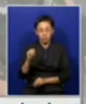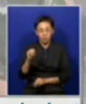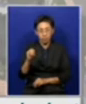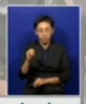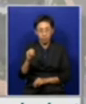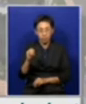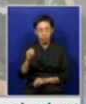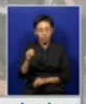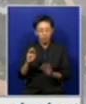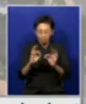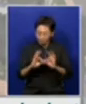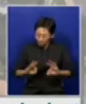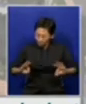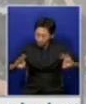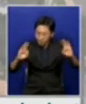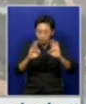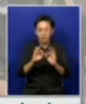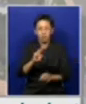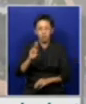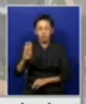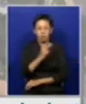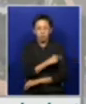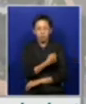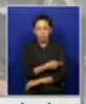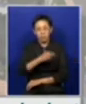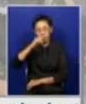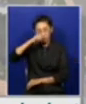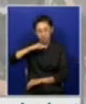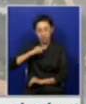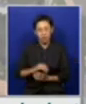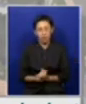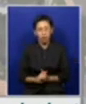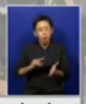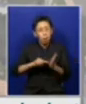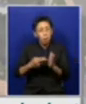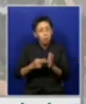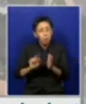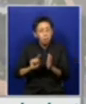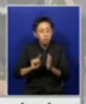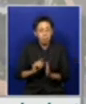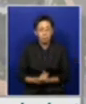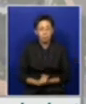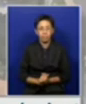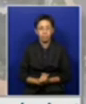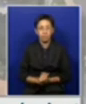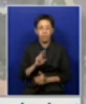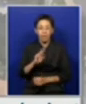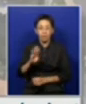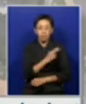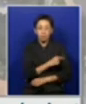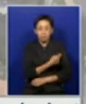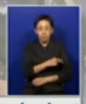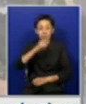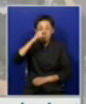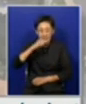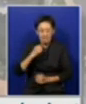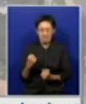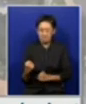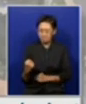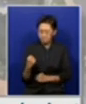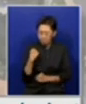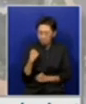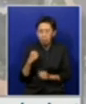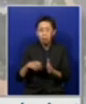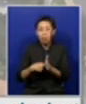เสาหลักของสาธารณสุขไทยทำไมว่าอย่างนั้นครับระบบสาธารณสุขไทยที่เราแข็งแรงเกิดจ